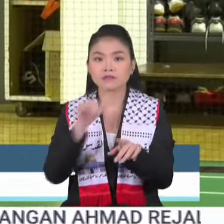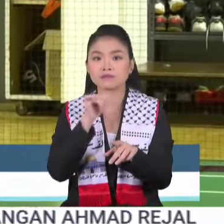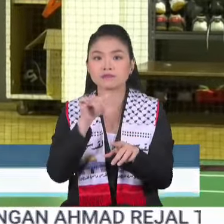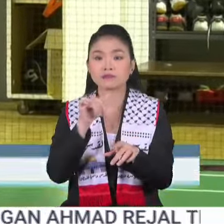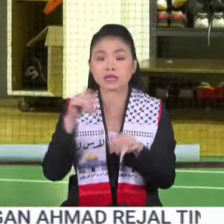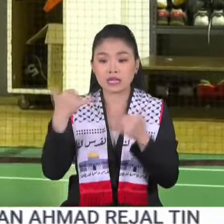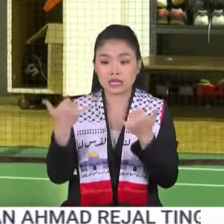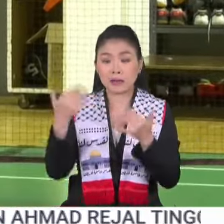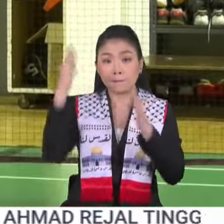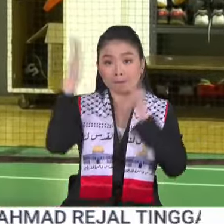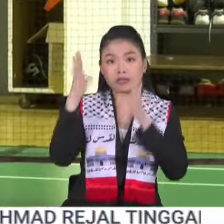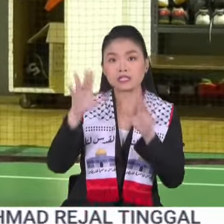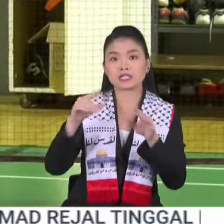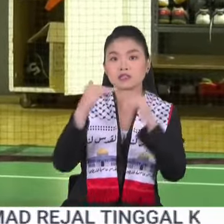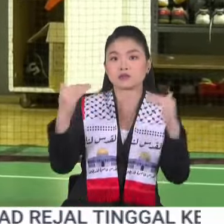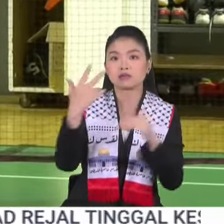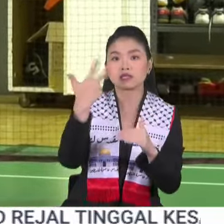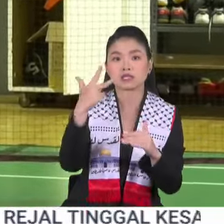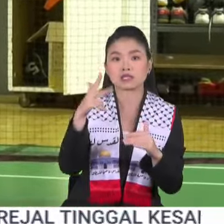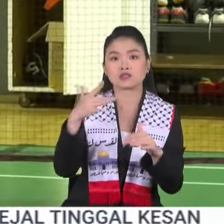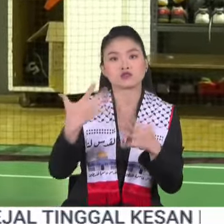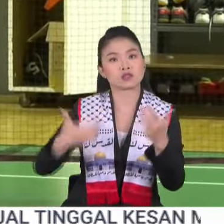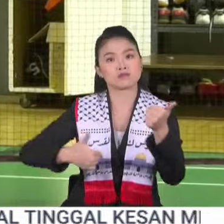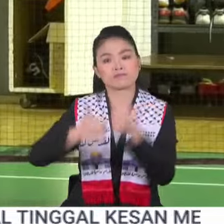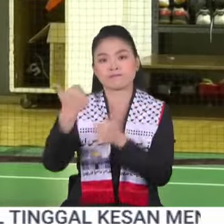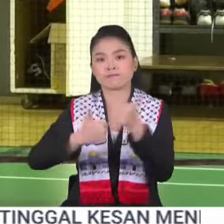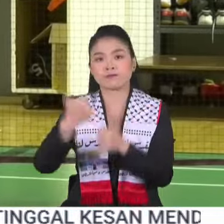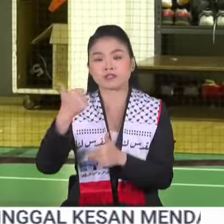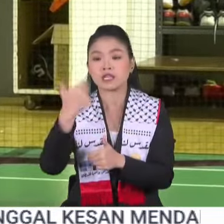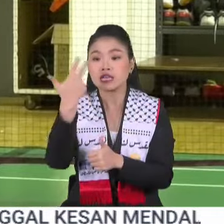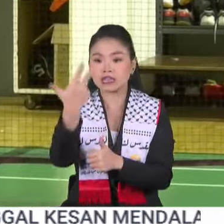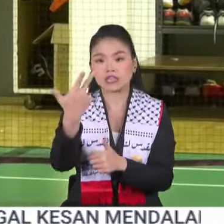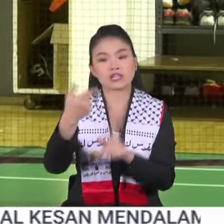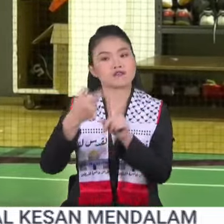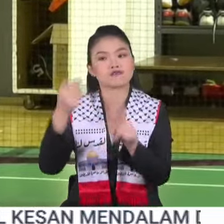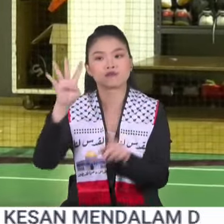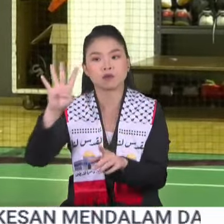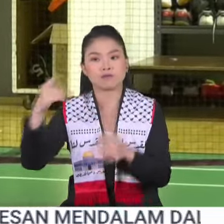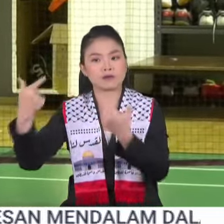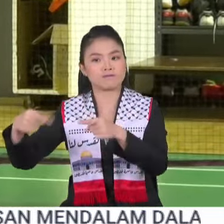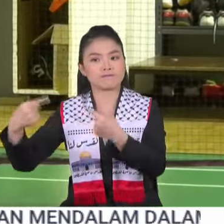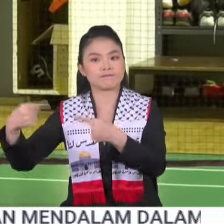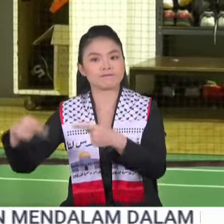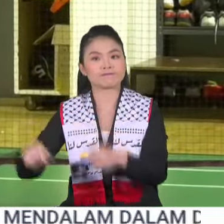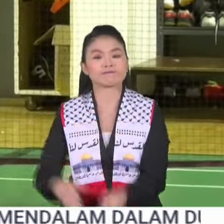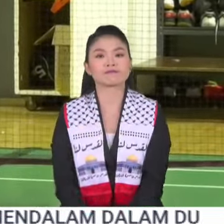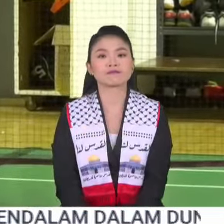kedudukan ke-13 dunia apabila menang 3 daripada 4 pertemuan sebelum ini.